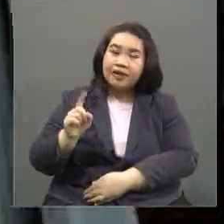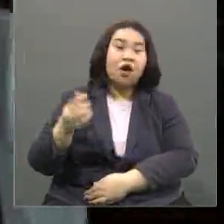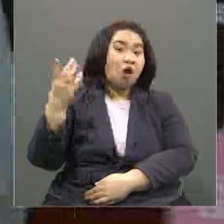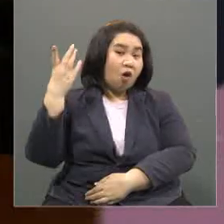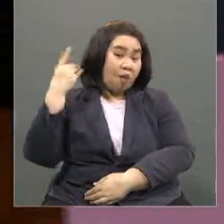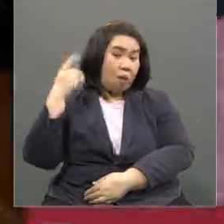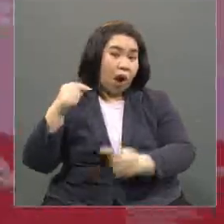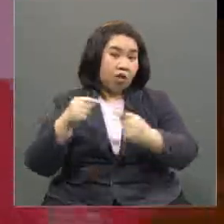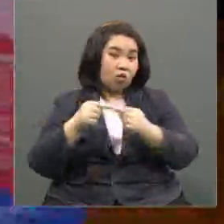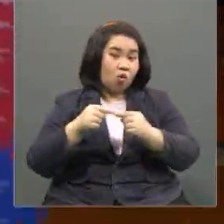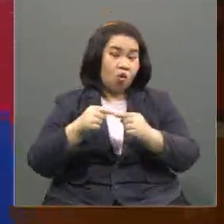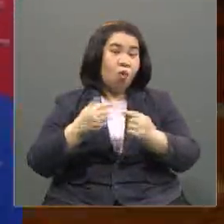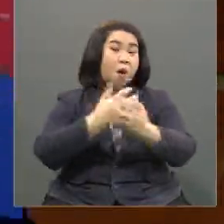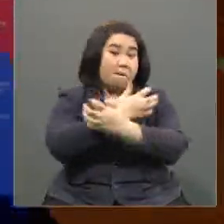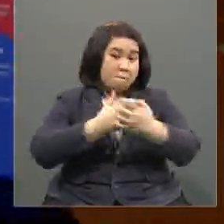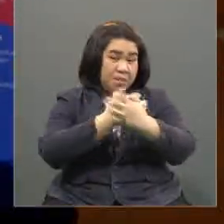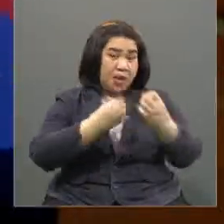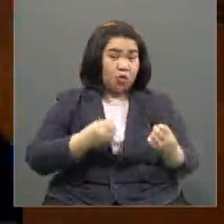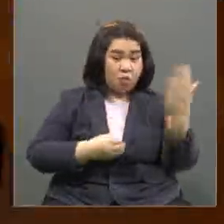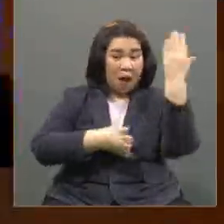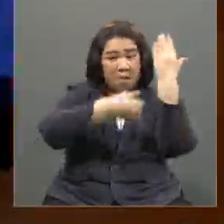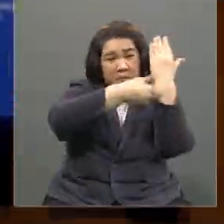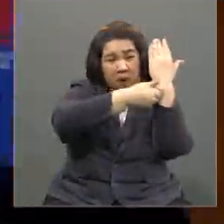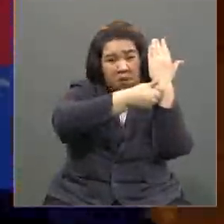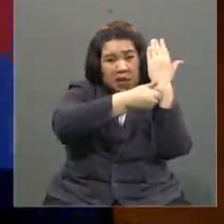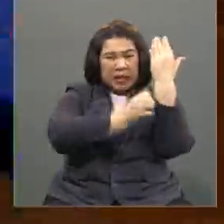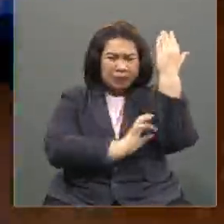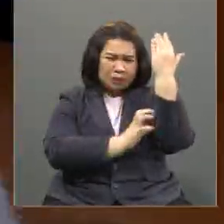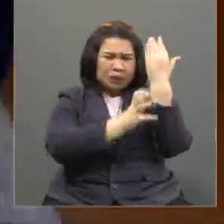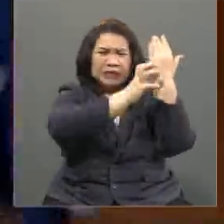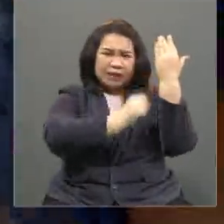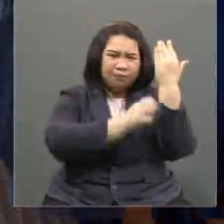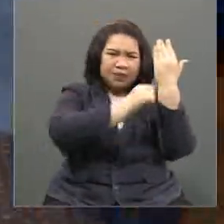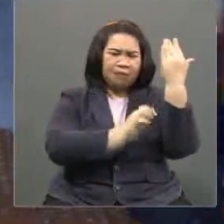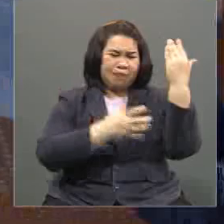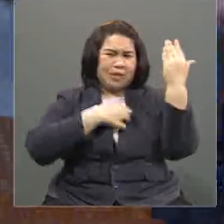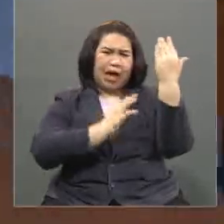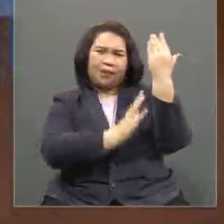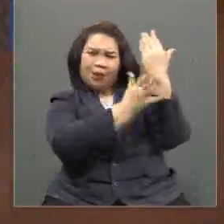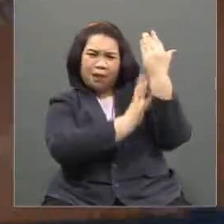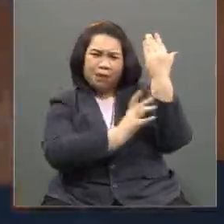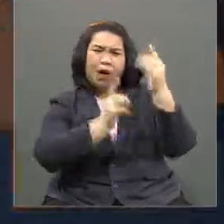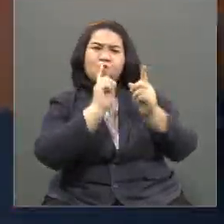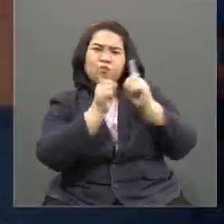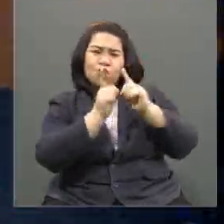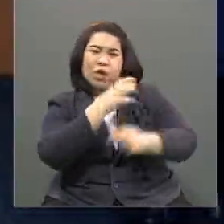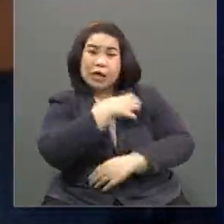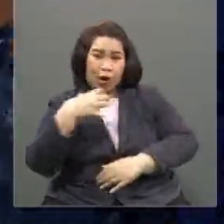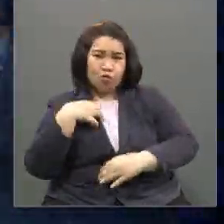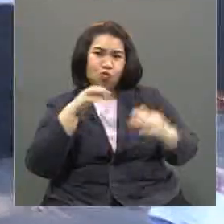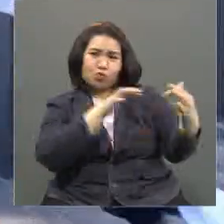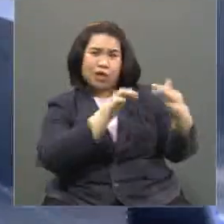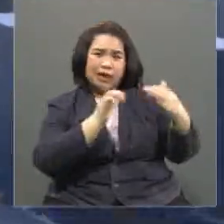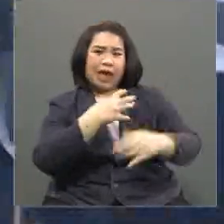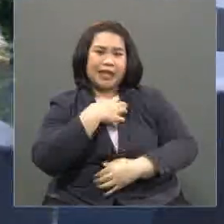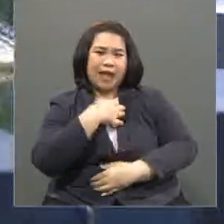ไล่จับหมีโคอาล่าบนต้นไม้แต่จับไม่ได้พยายามที่จะสัมผัสพูดคุยเชิงการทูตกันแล้วนะกับหมีโคอา